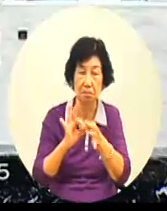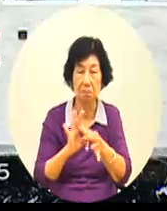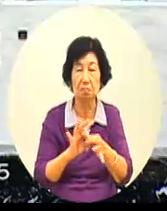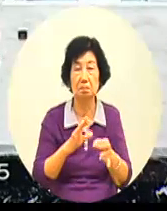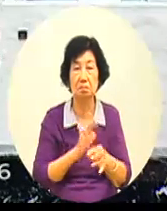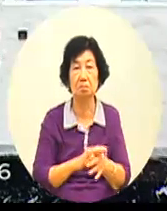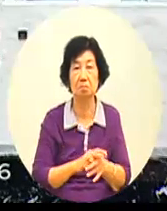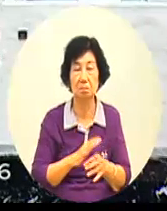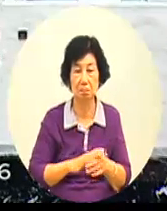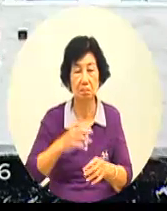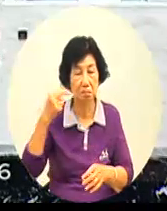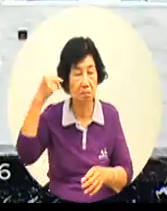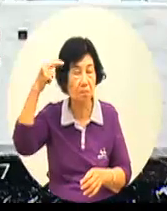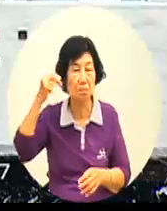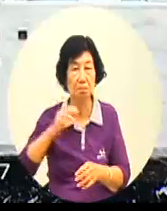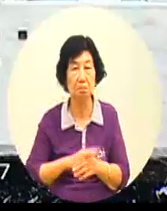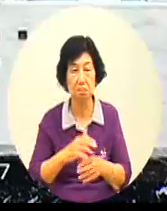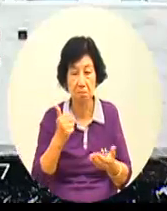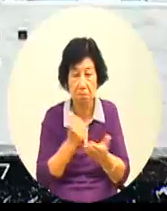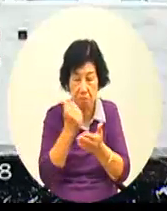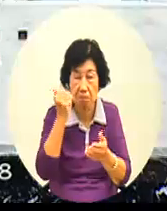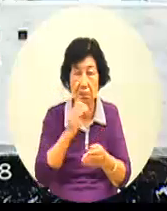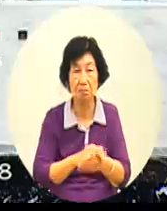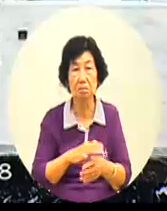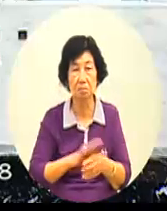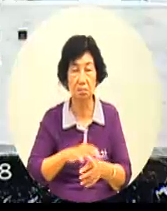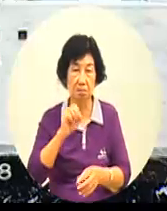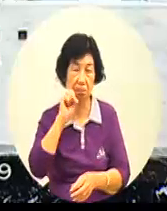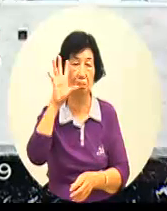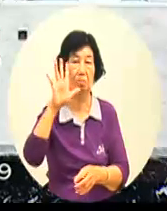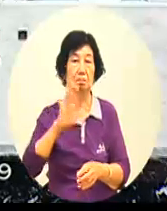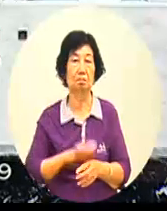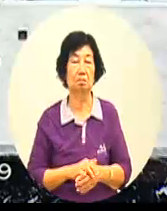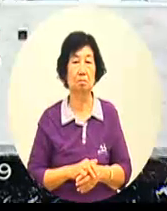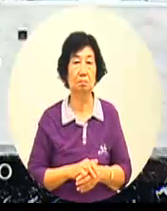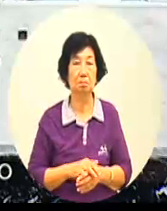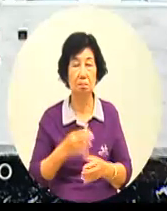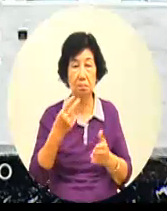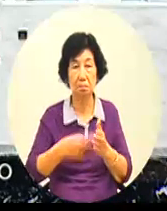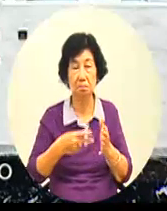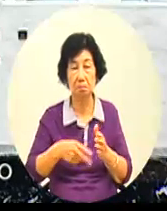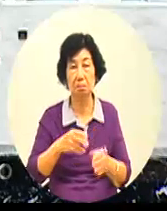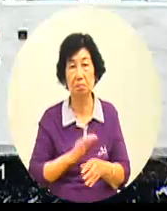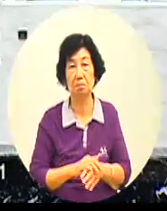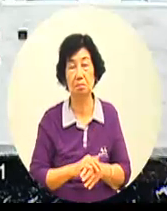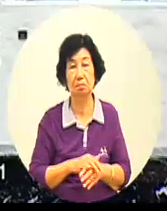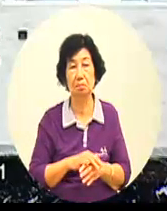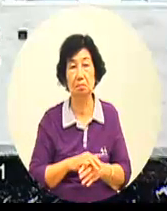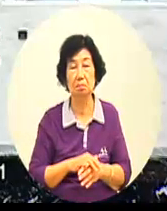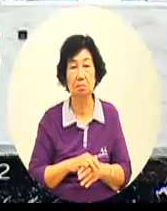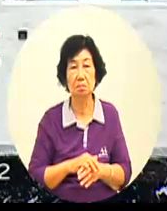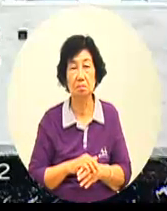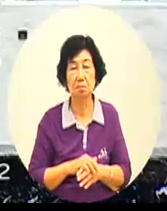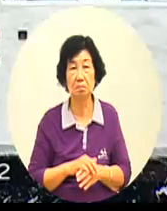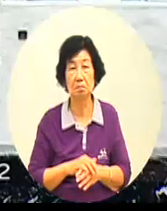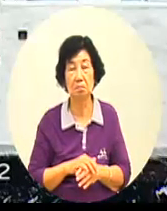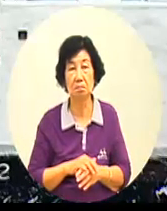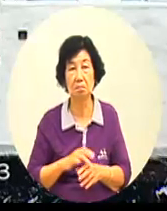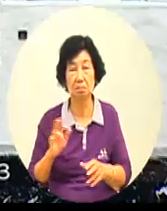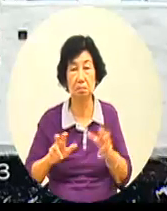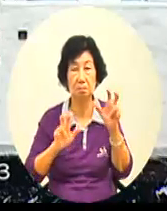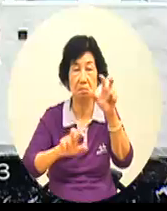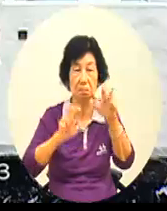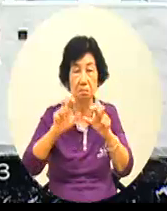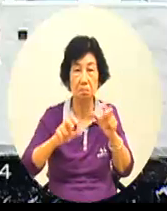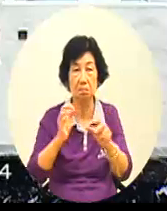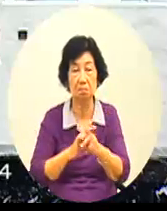能够感觉到说是得奖的是他们的光荣。还有刚刚我们的尔邓议员也讲